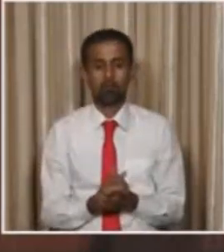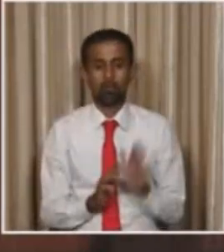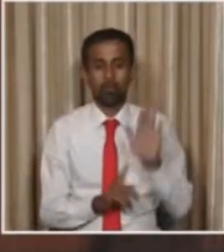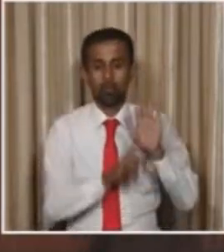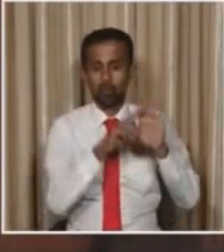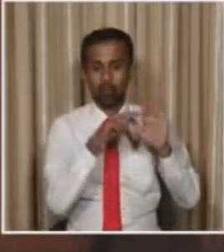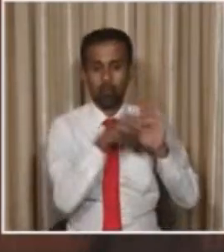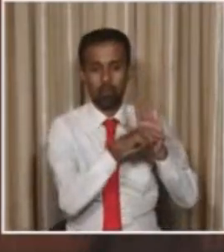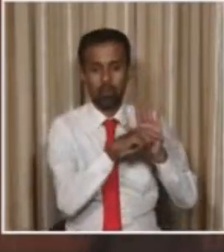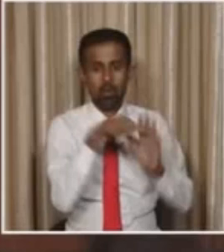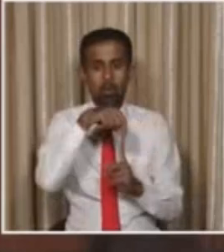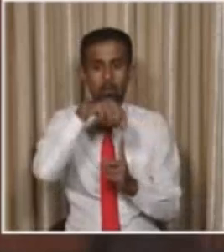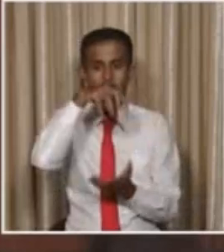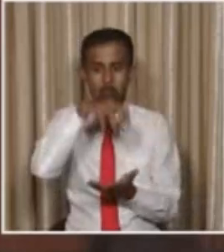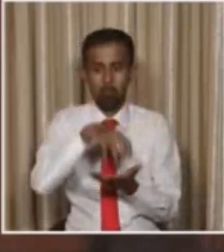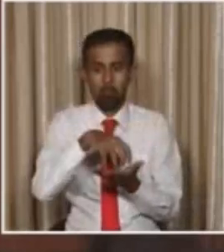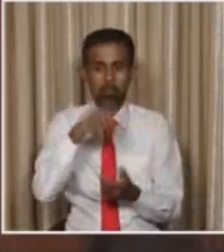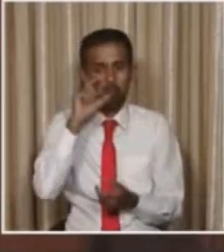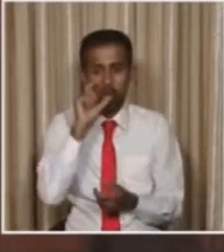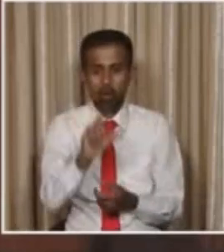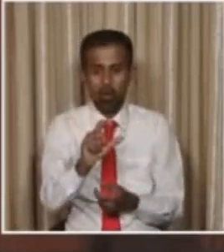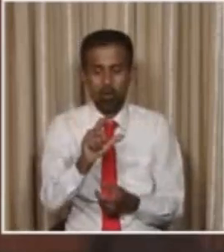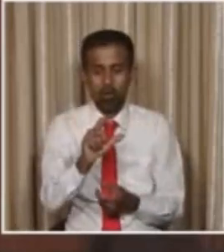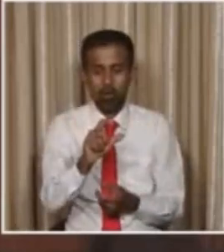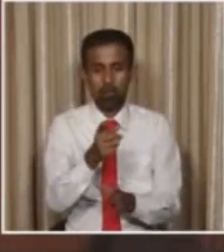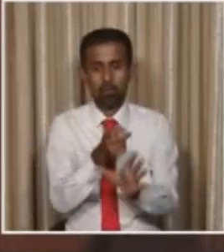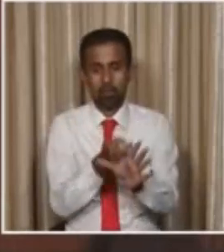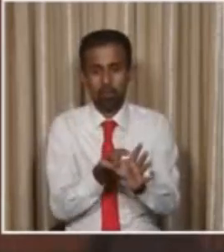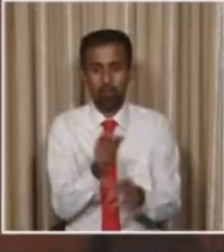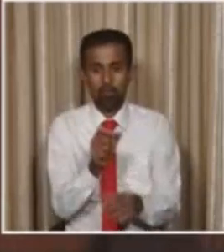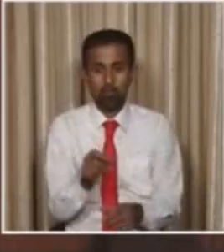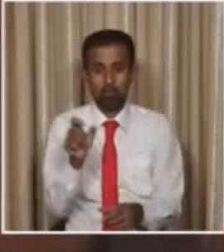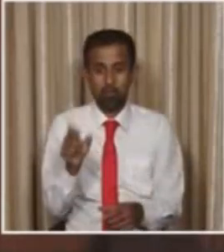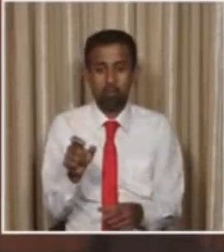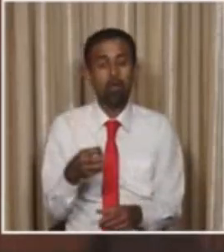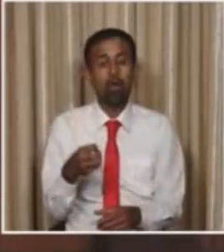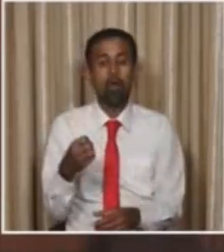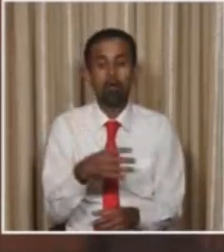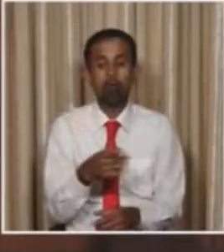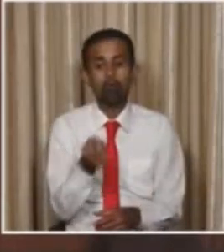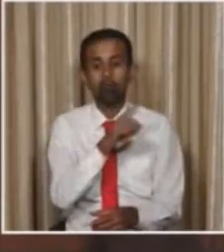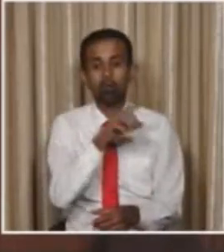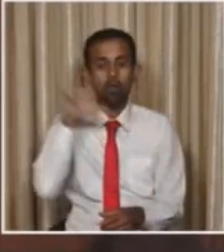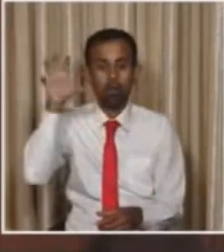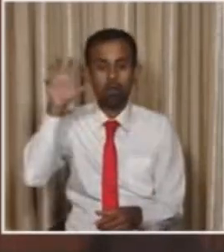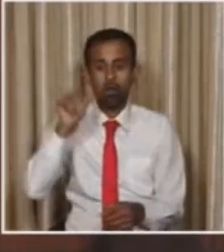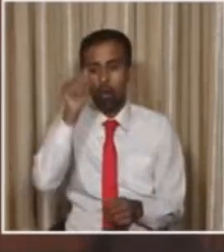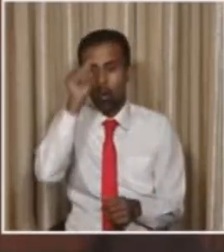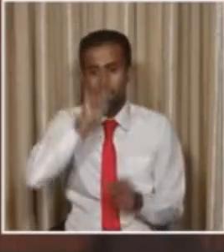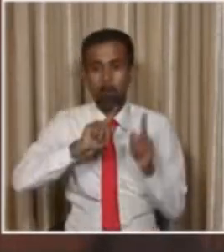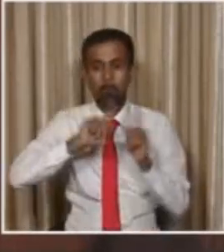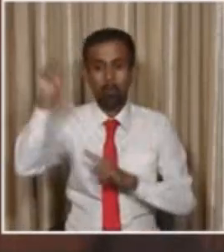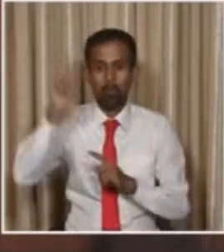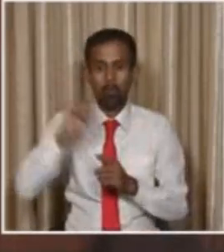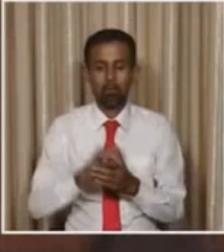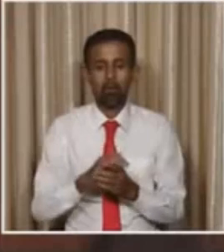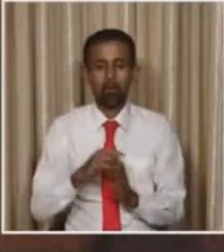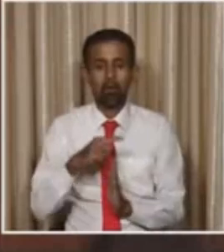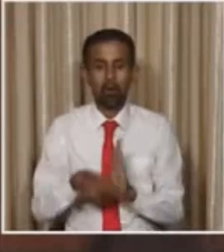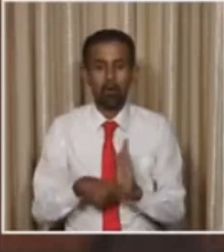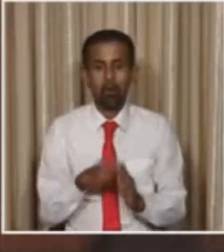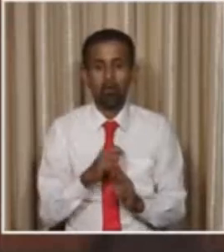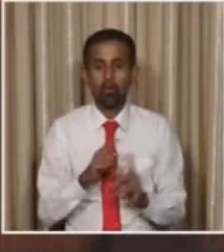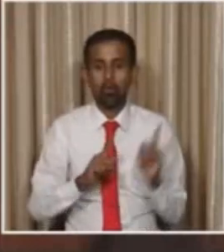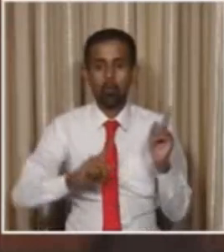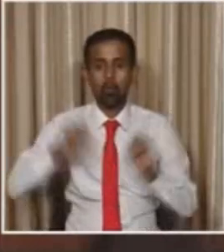பார்த்தால் இளைஞர்களை எப்ப இந்த நாட்டை விட்டு இன்னொரு நாட்டுக்கு தப்பி செல்லலாம் இந்த நாட்டை விட்டு எவ்வாறு போகலாம் என்று பார்த்து கொண்டிருக்கிறார்.